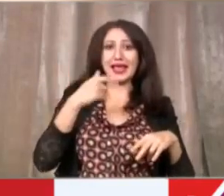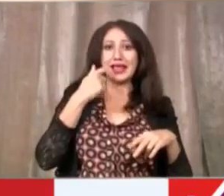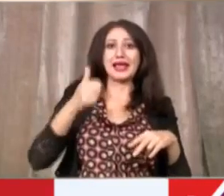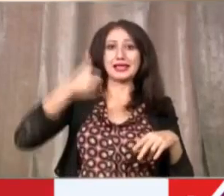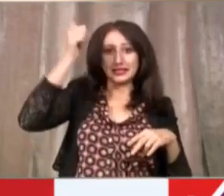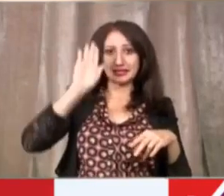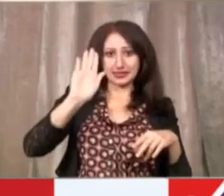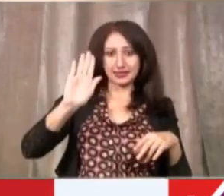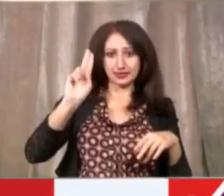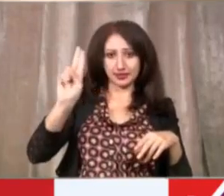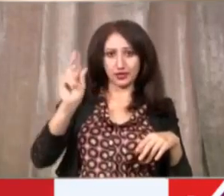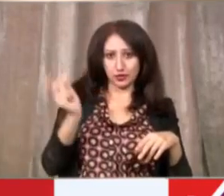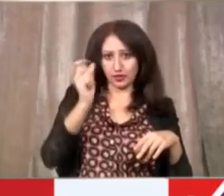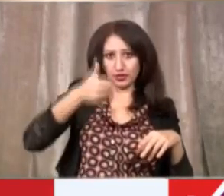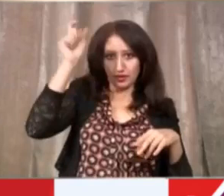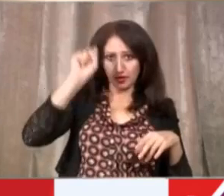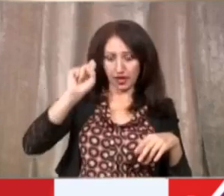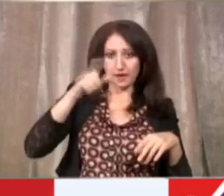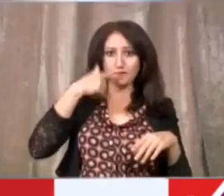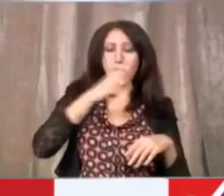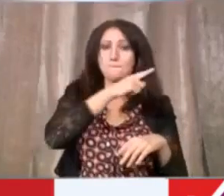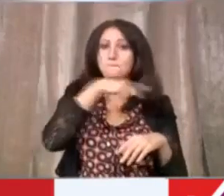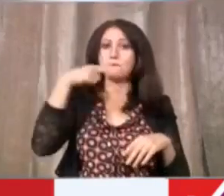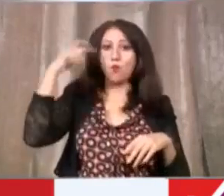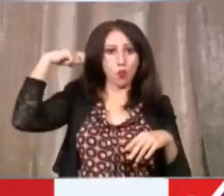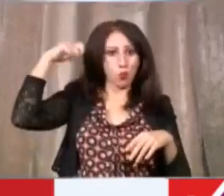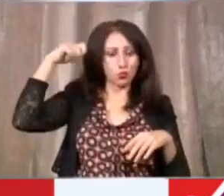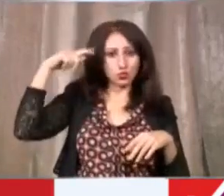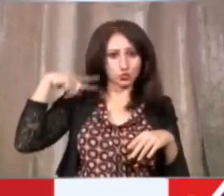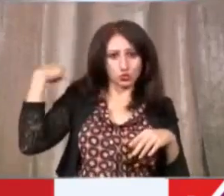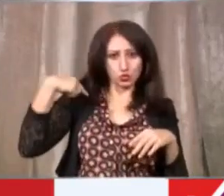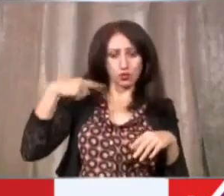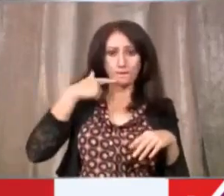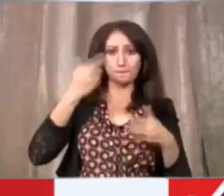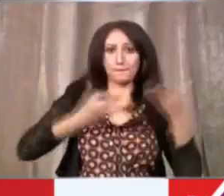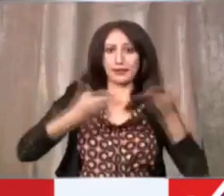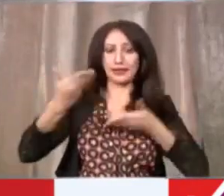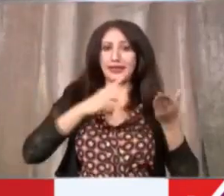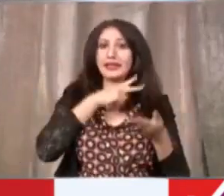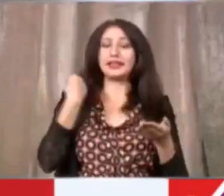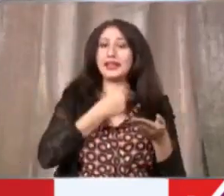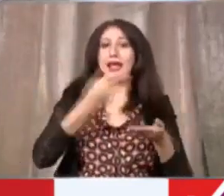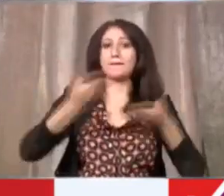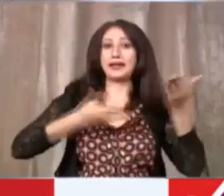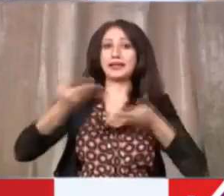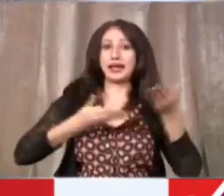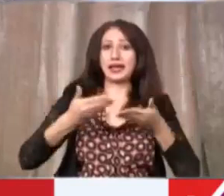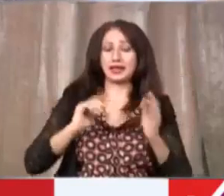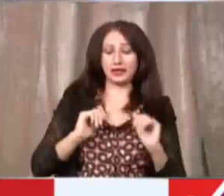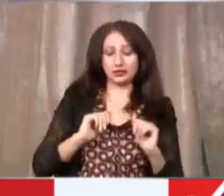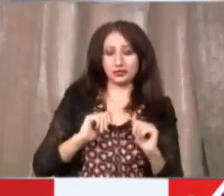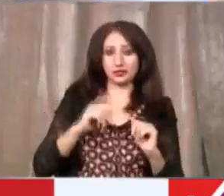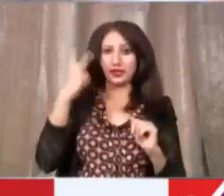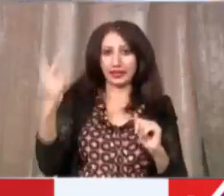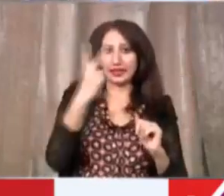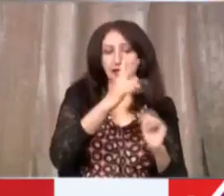مجلس الدوله اتنين من مشاري هيئه دوله واثنين مشترين النيابه الاداريه في اول الانشاء كان